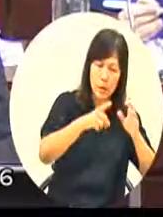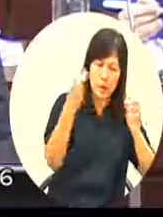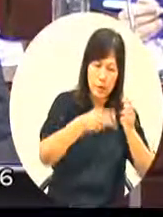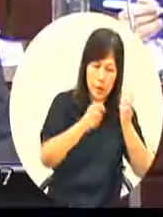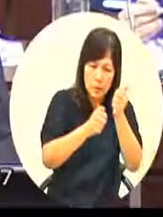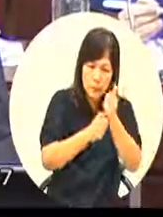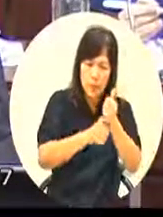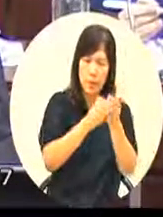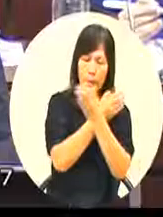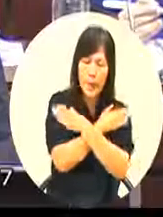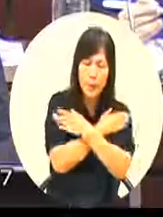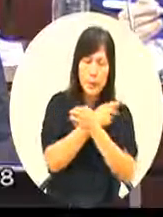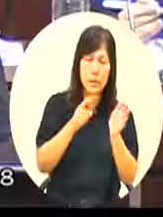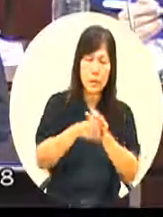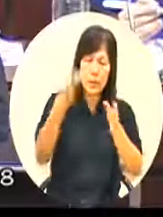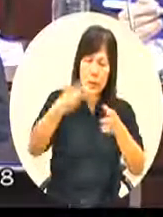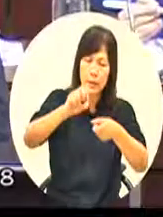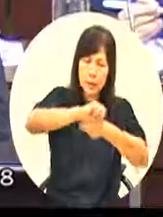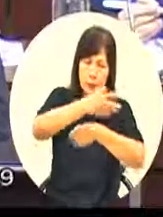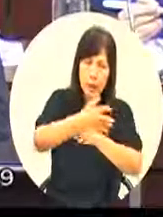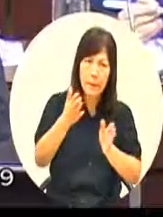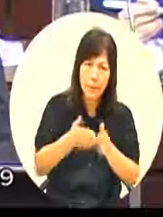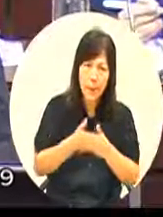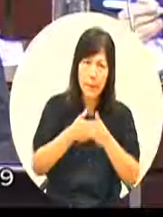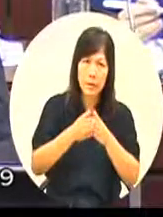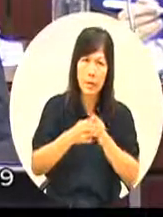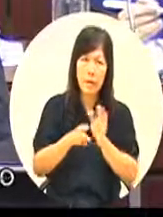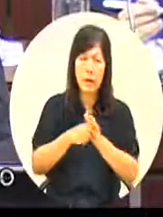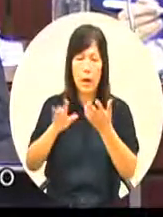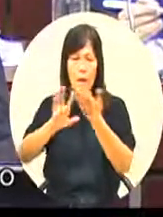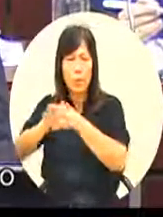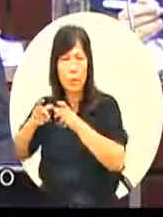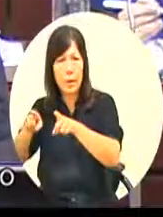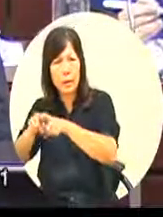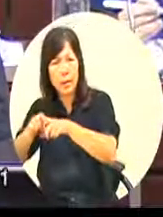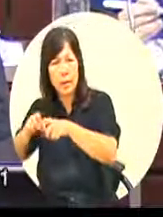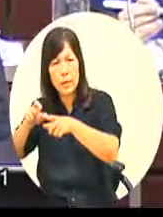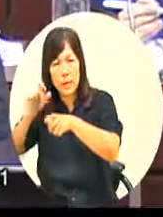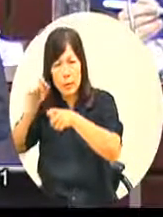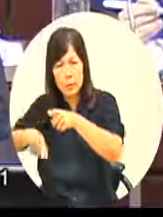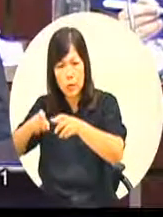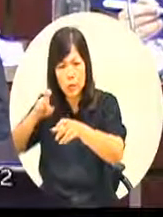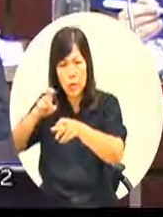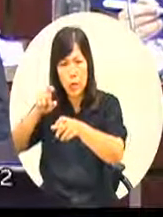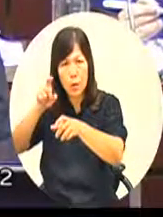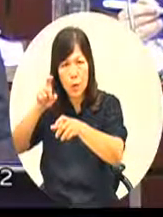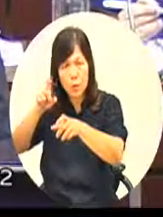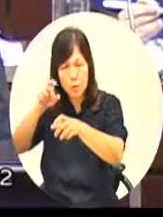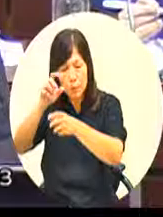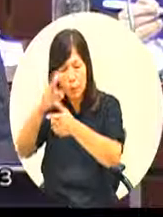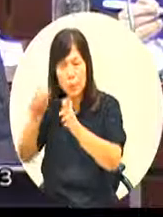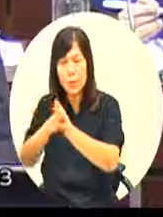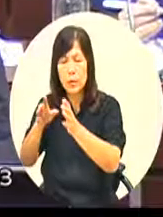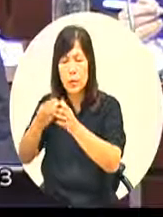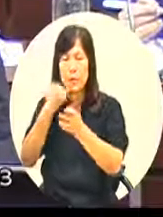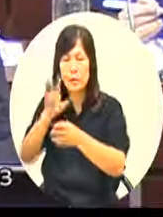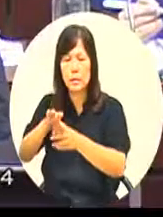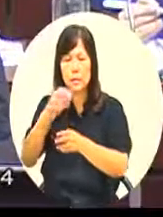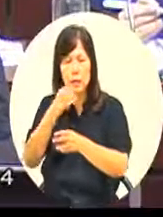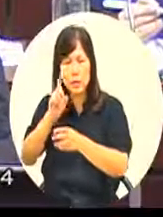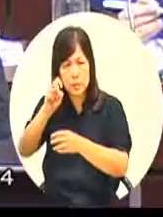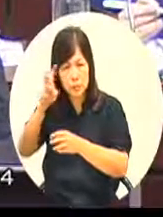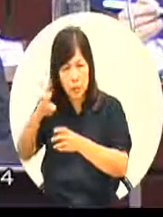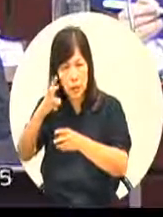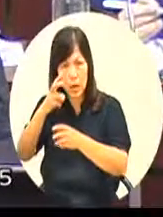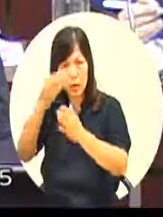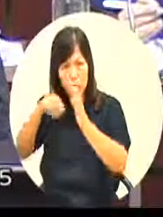班级，这都是两个途径。那另外非营利幼儿园现在已经有6所，那到107会有12所，但是未来如果要增加，那